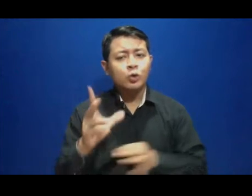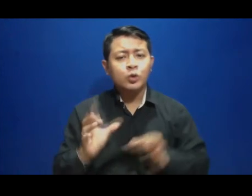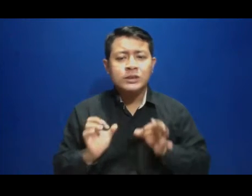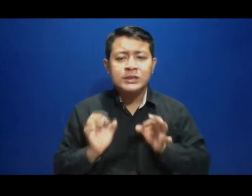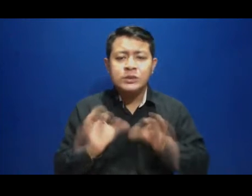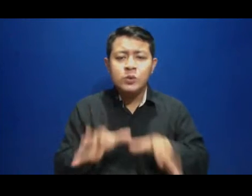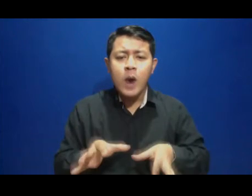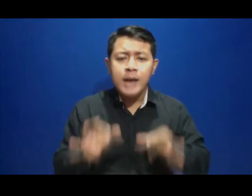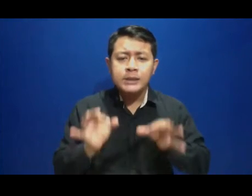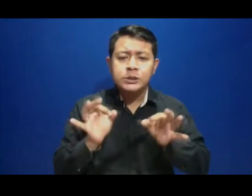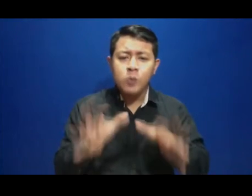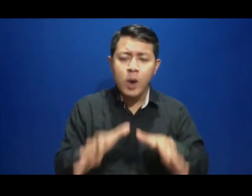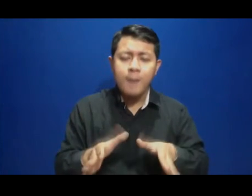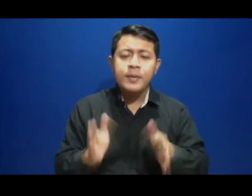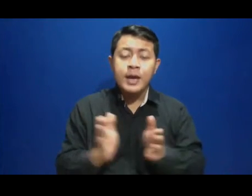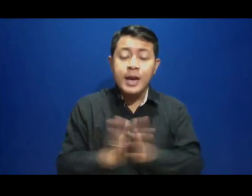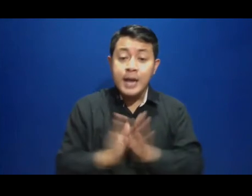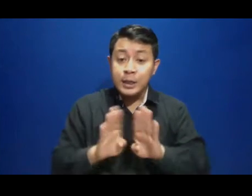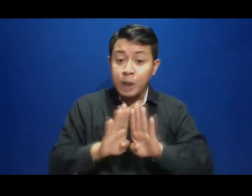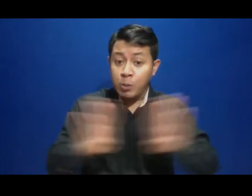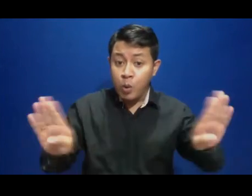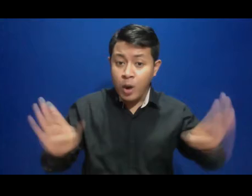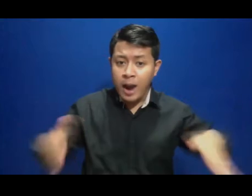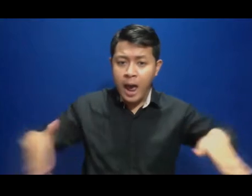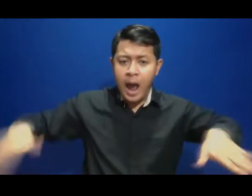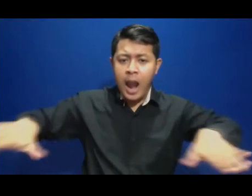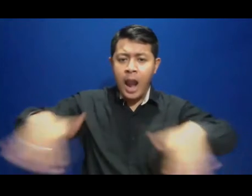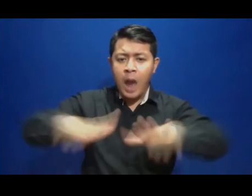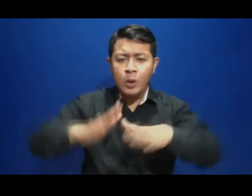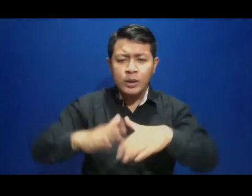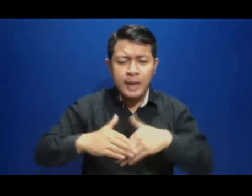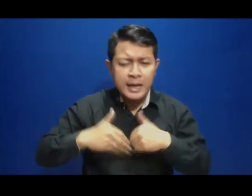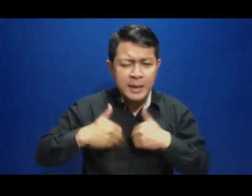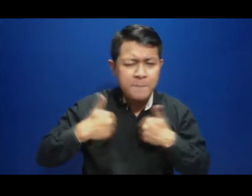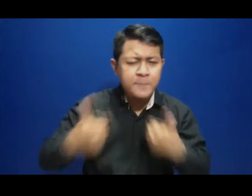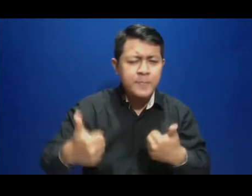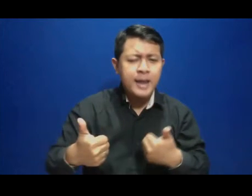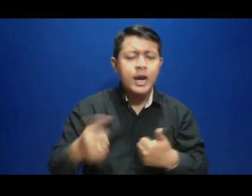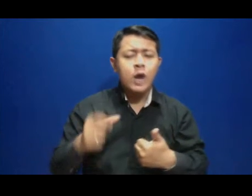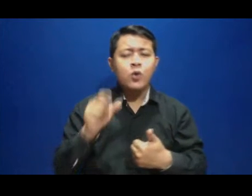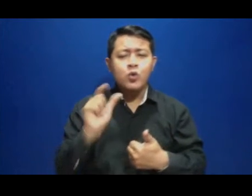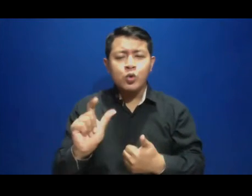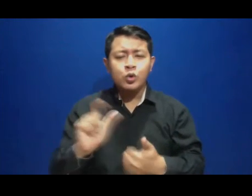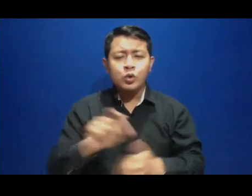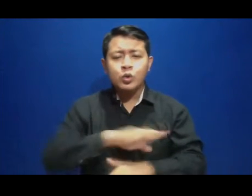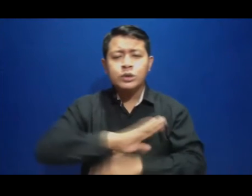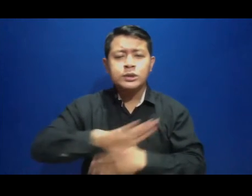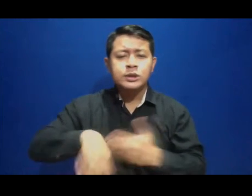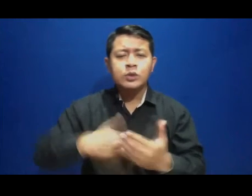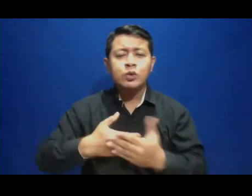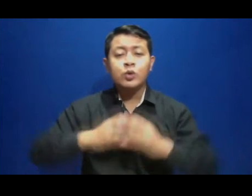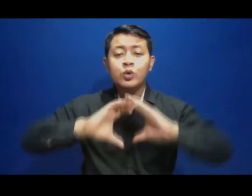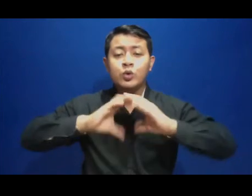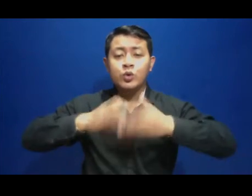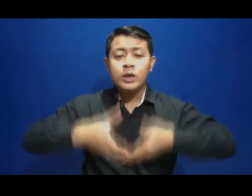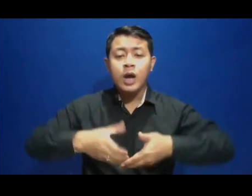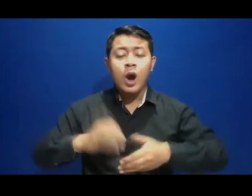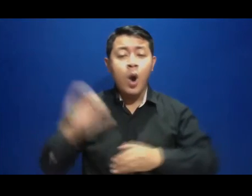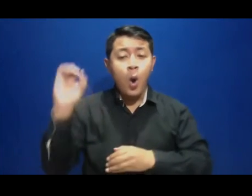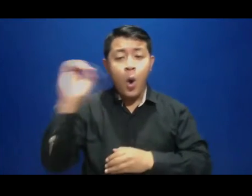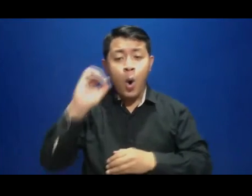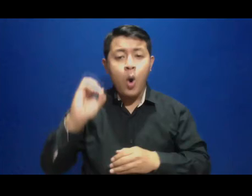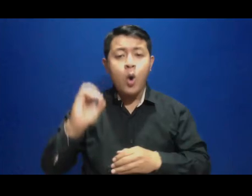jiwa-jiwa, dan terbukalah lautan kerahiman bagi segenap dunia. Oh